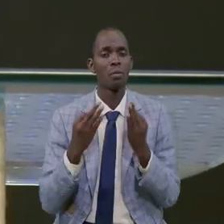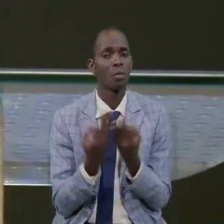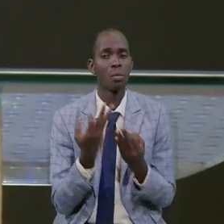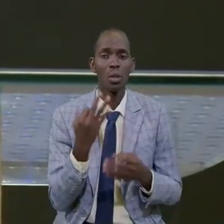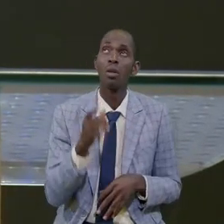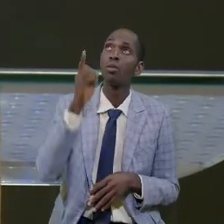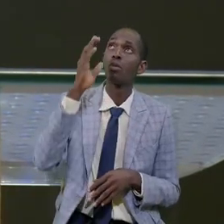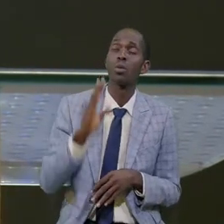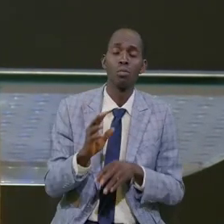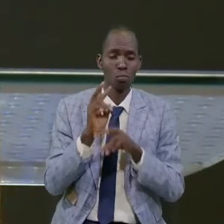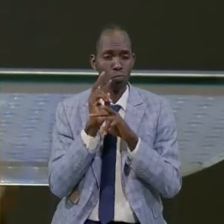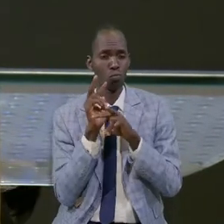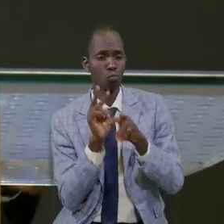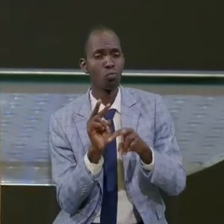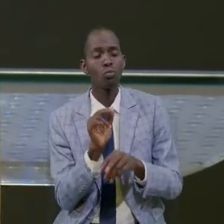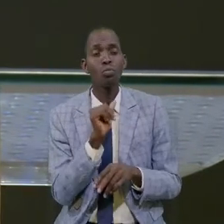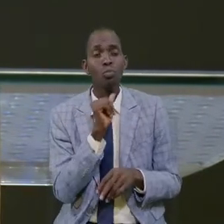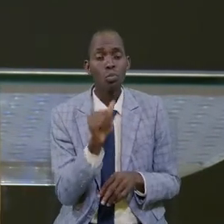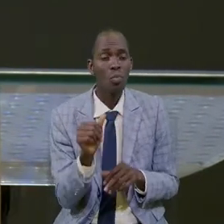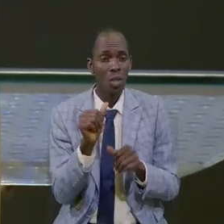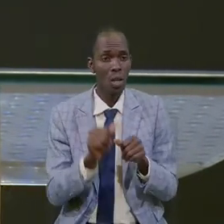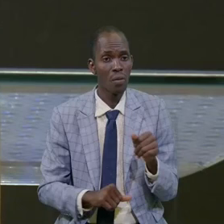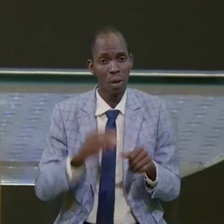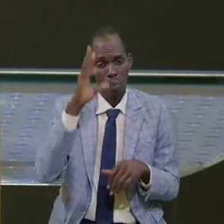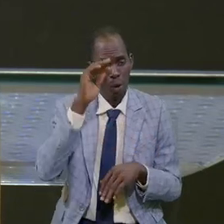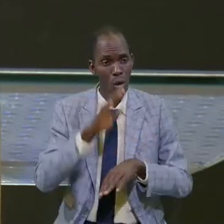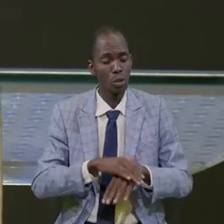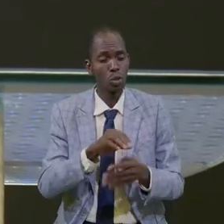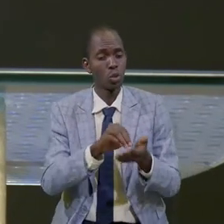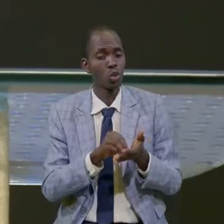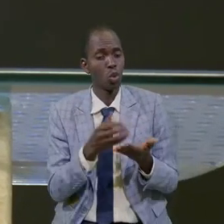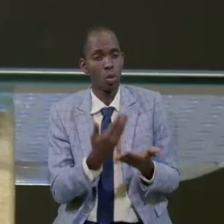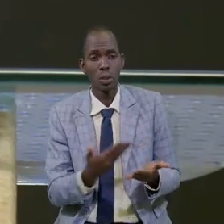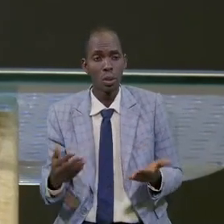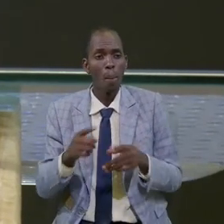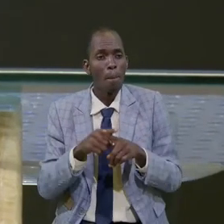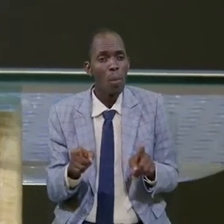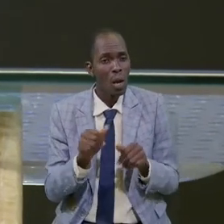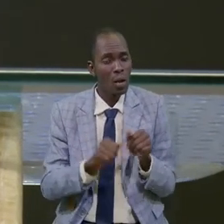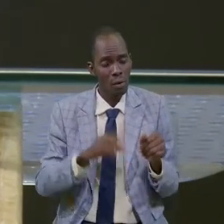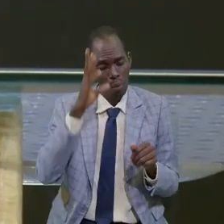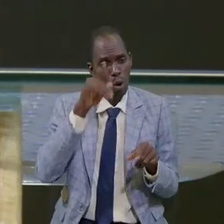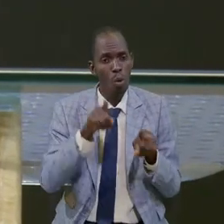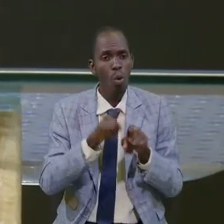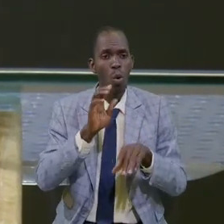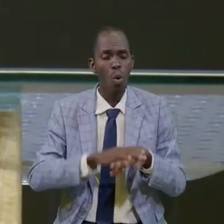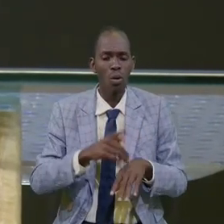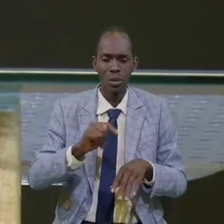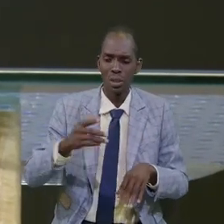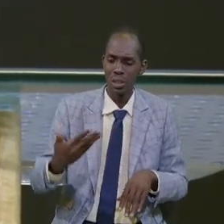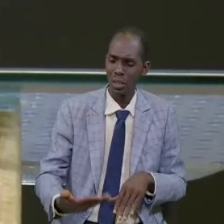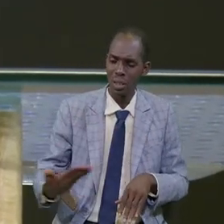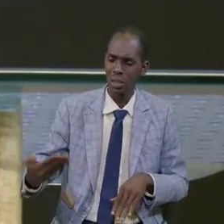dit que chacun de vous, au lieu de considérer ses propres intérêts, considère aussi ceux des